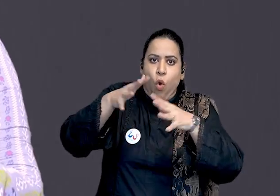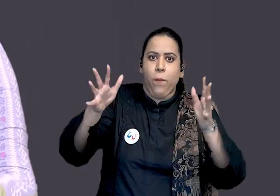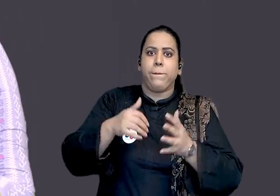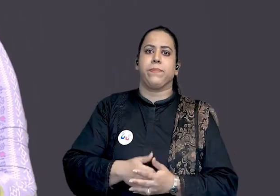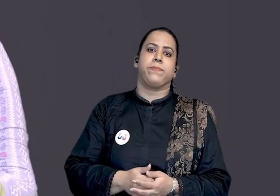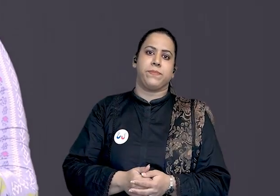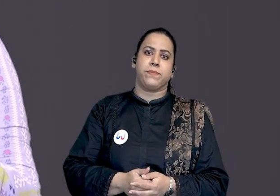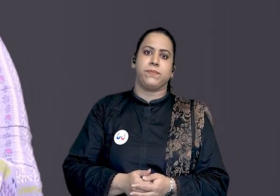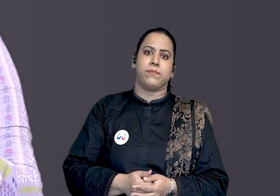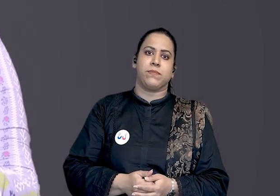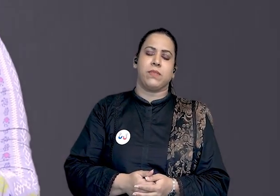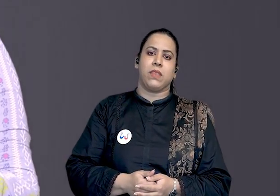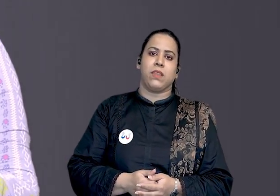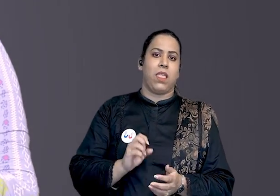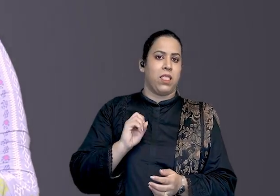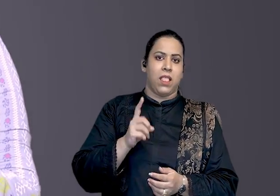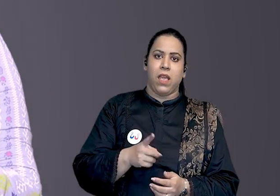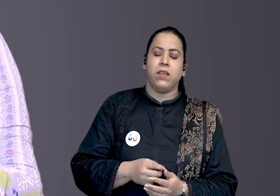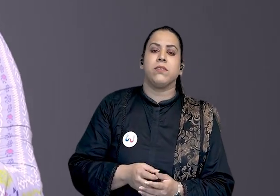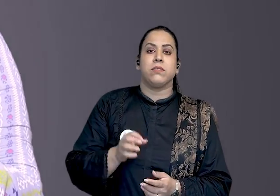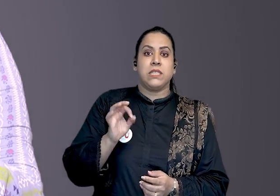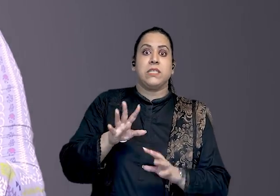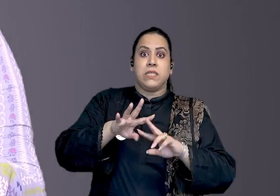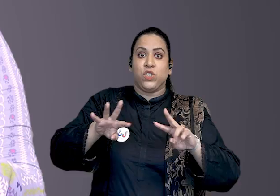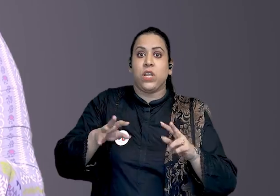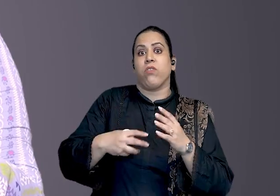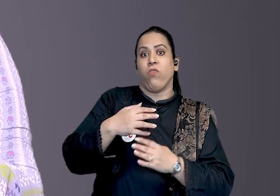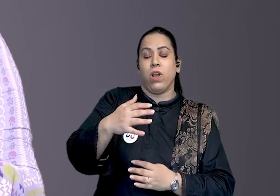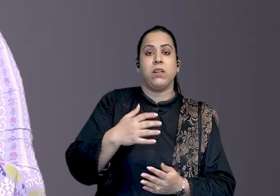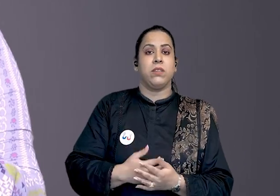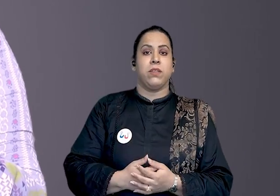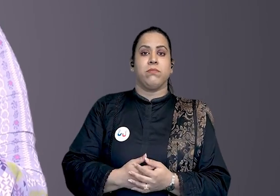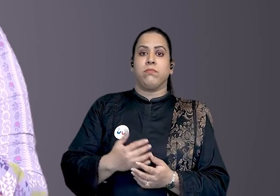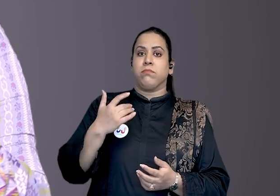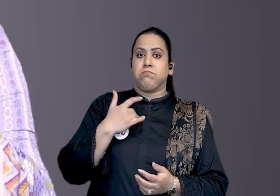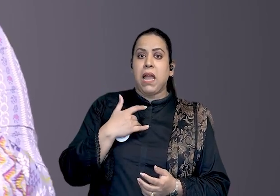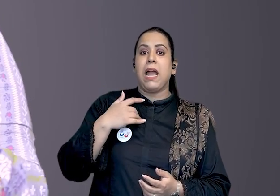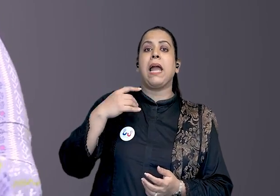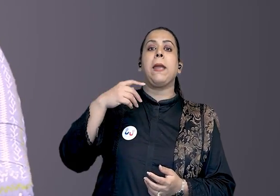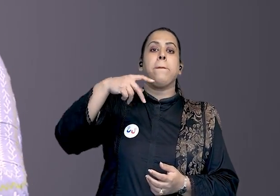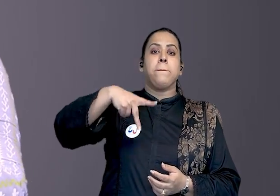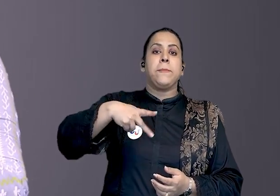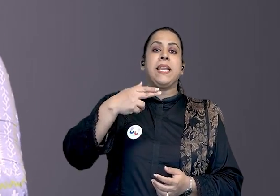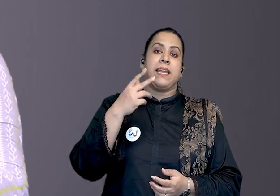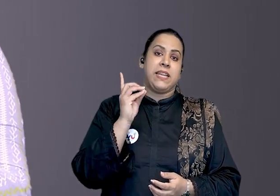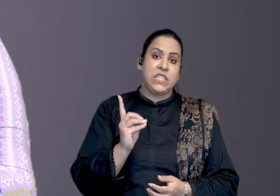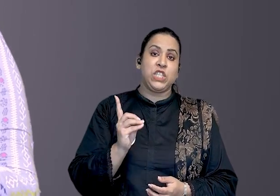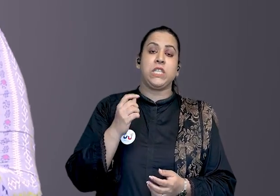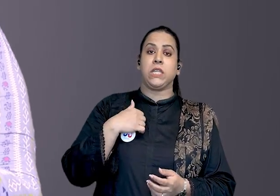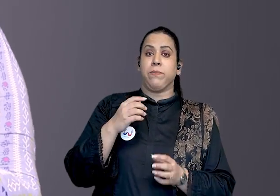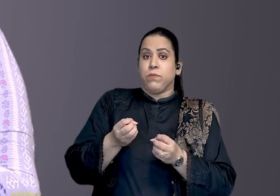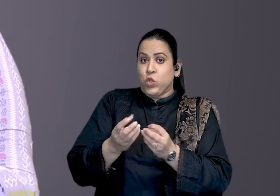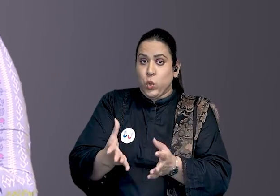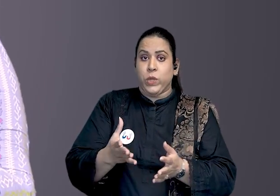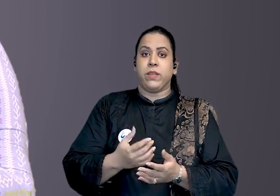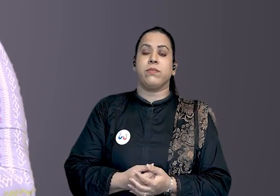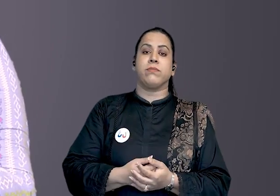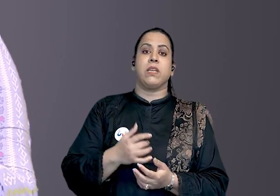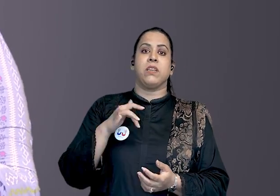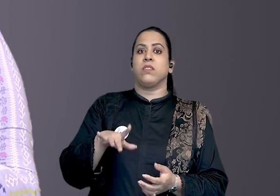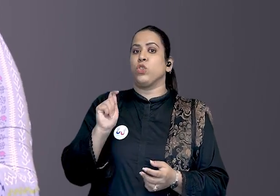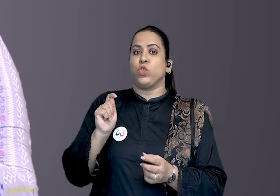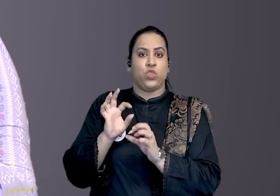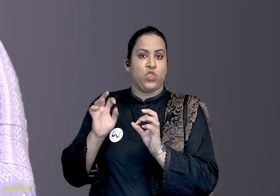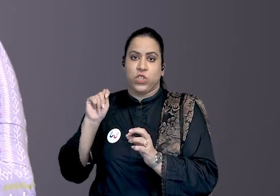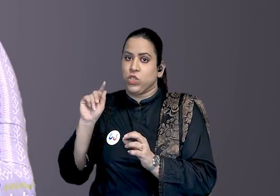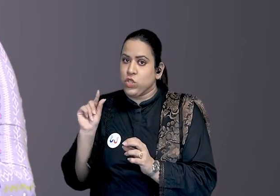इतना मार्जिन है और इतना स्कोप है कि दैट स्टीयर्ड मी टूवर्ड्स माई PhD.